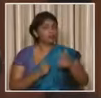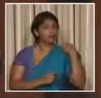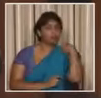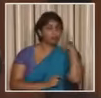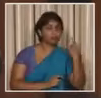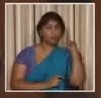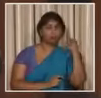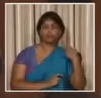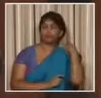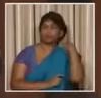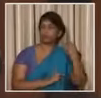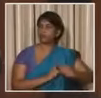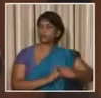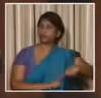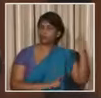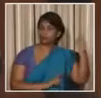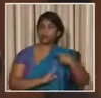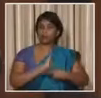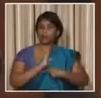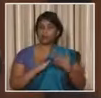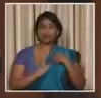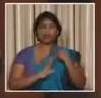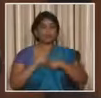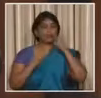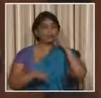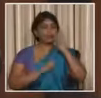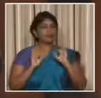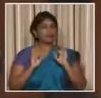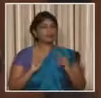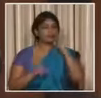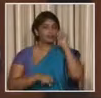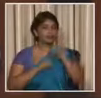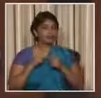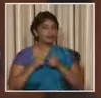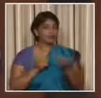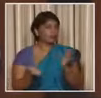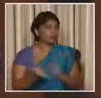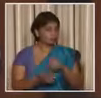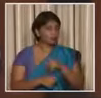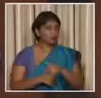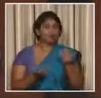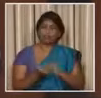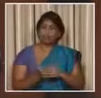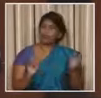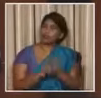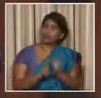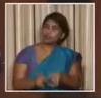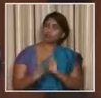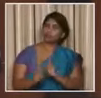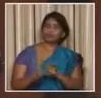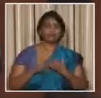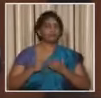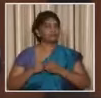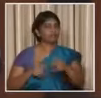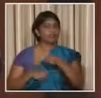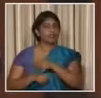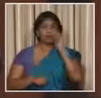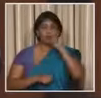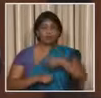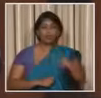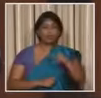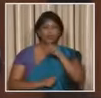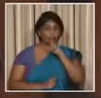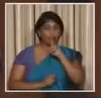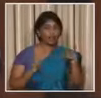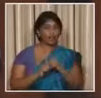ධනපතියන්ව ධනපතියන් කරලා මේ රටේ ඉන්න ශ්‍රී ලාංකේය සාමාන්‍ය ජනතාව තවදුරටත් දුප්පත්කමට තල්ලු කරනවා. මේ මිනිස්සුන්ගේ මං කිව්වා